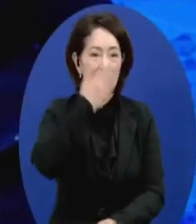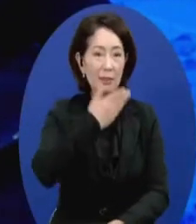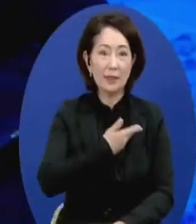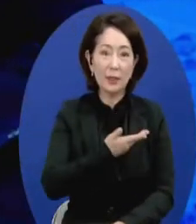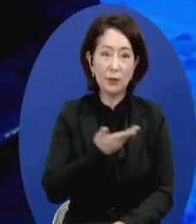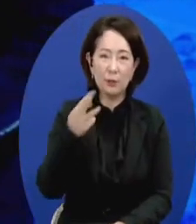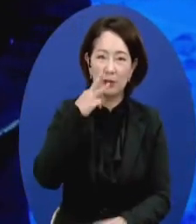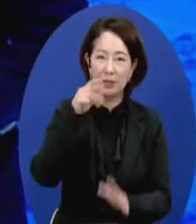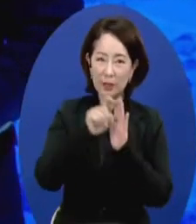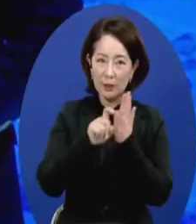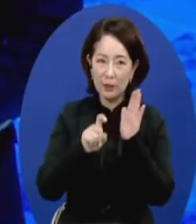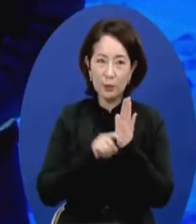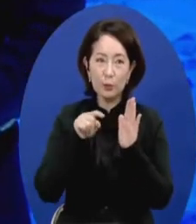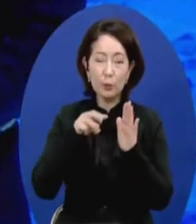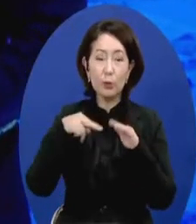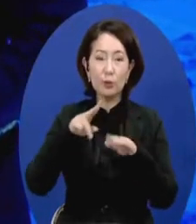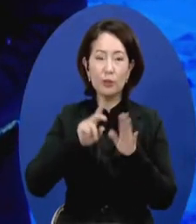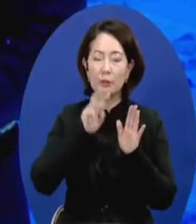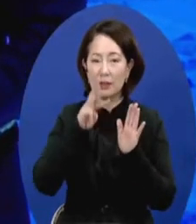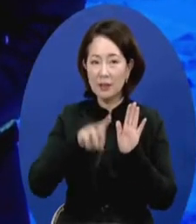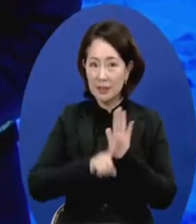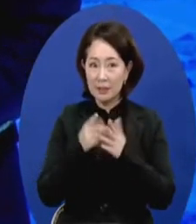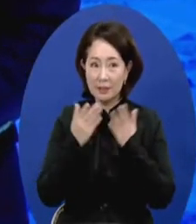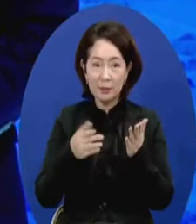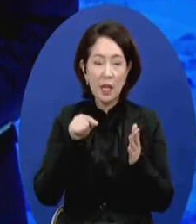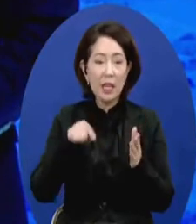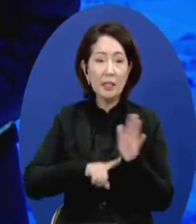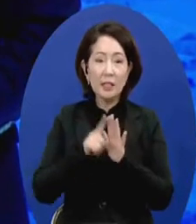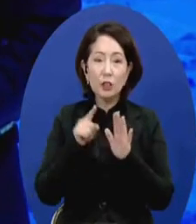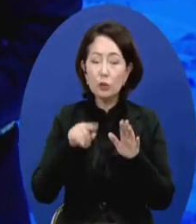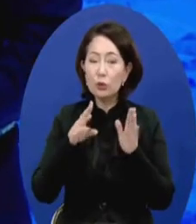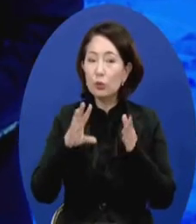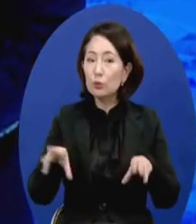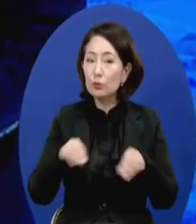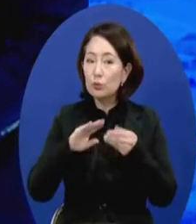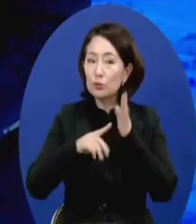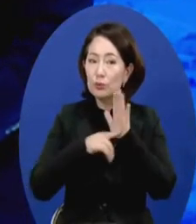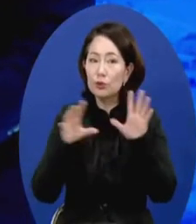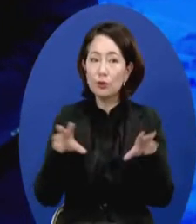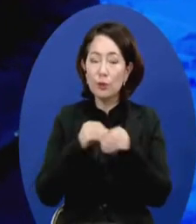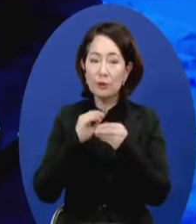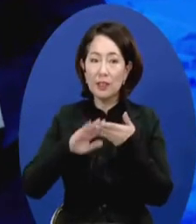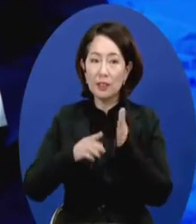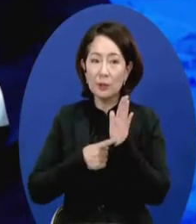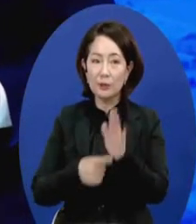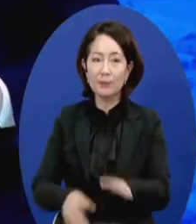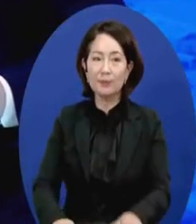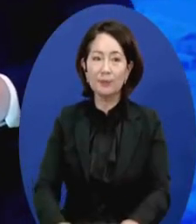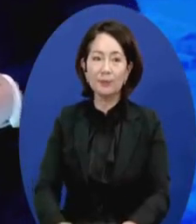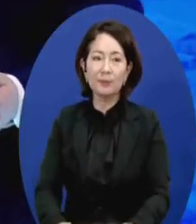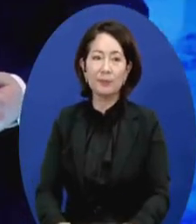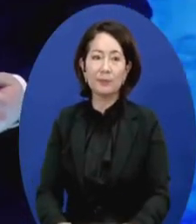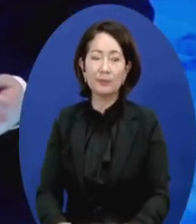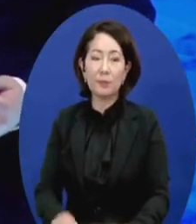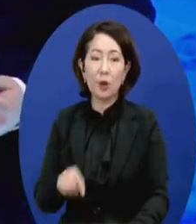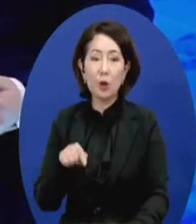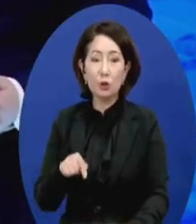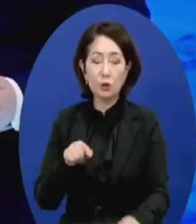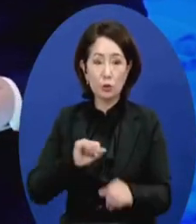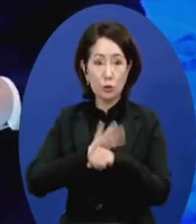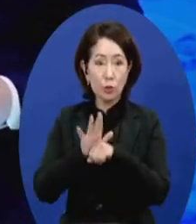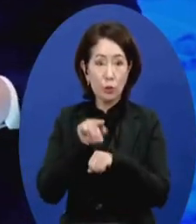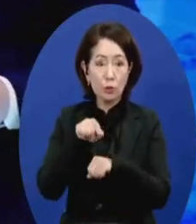Сайн байцгаана өрхөн үзэгчдээ. Цагийн хөрд мэдээллийн хөтөлбөр бүрүү гарагийн дугаараа эхэлж байна. Эхлээд та бүхэн өнөөдөр үзүүлэх зарим мэдээний товчтой танилцсан уу?